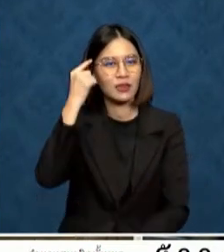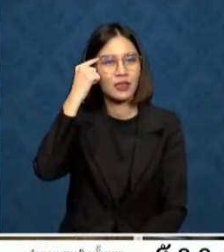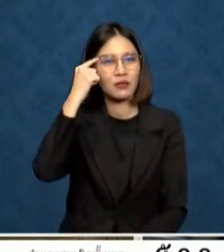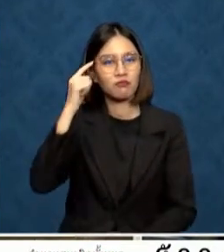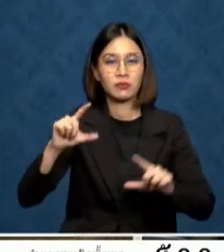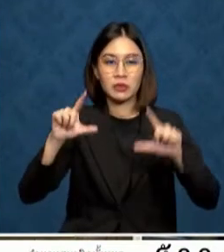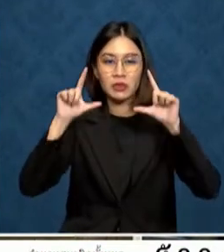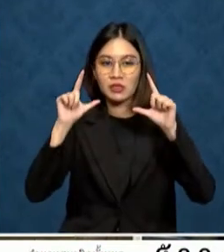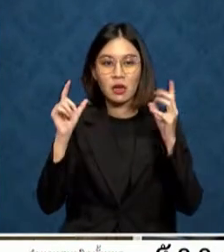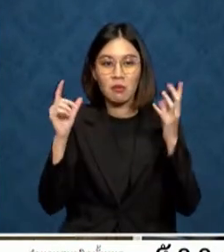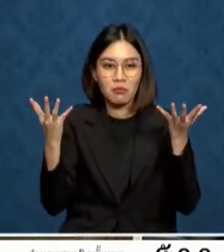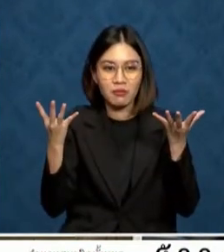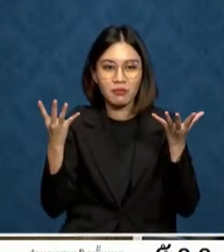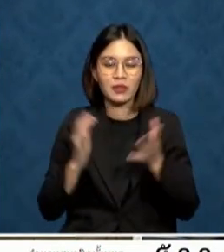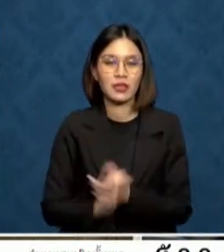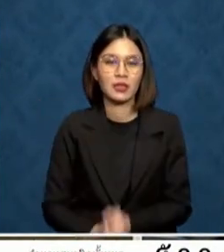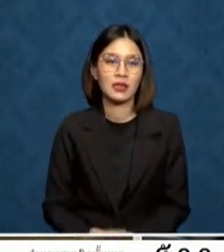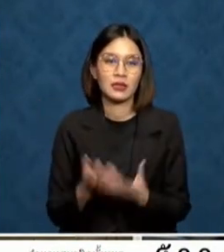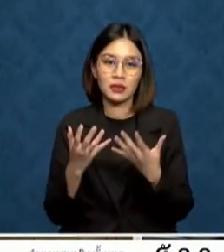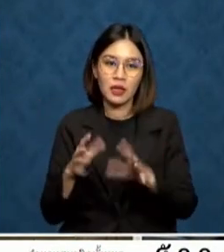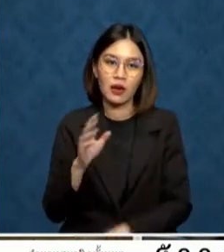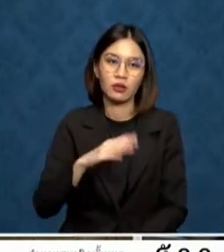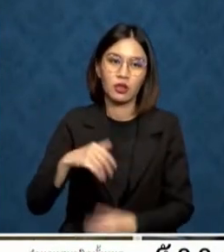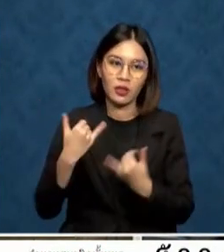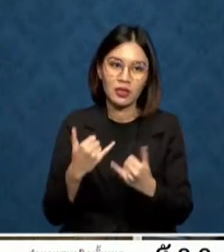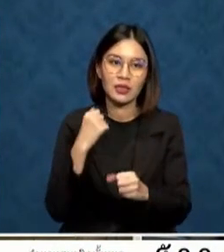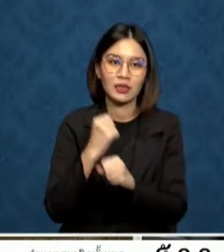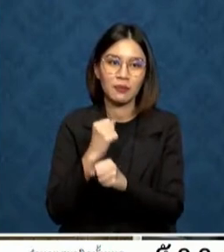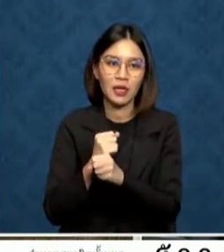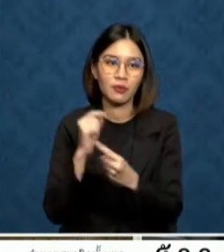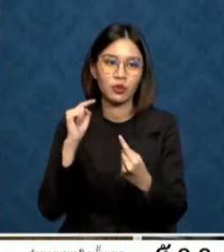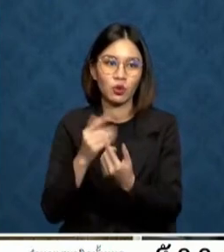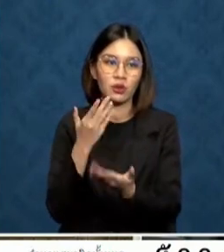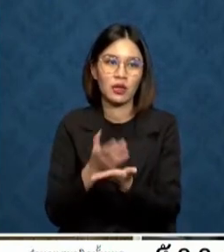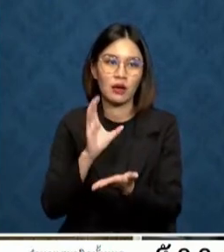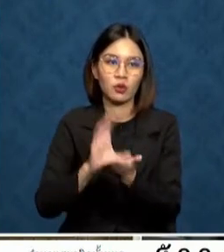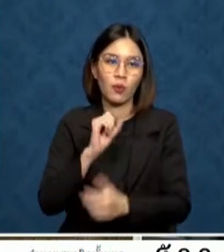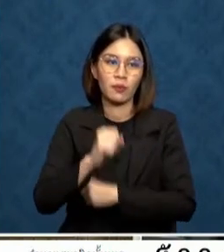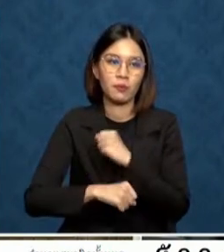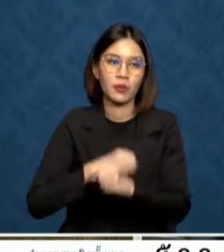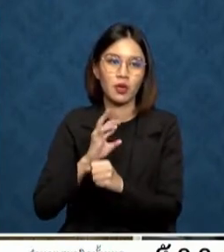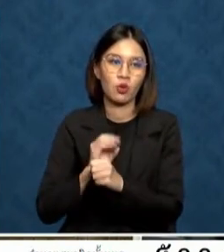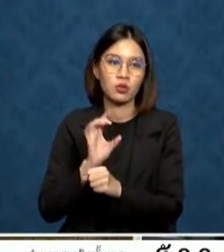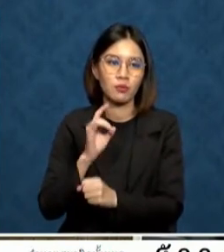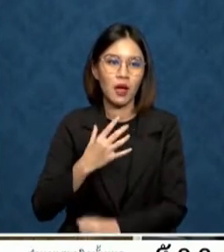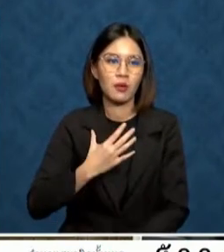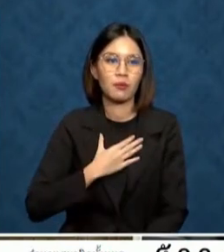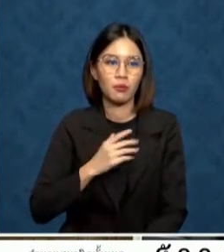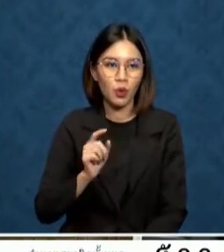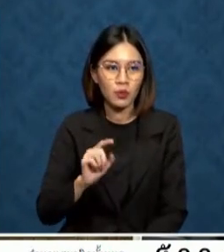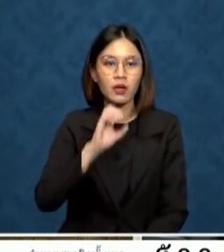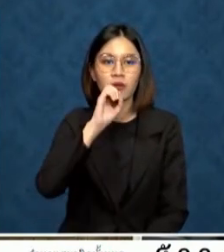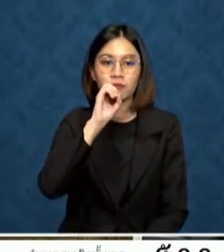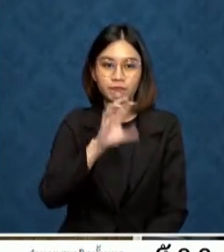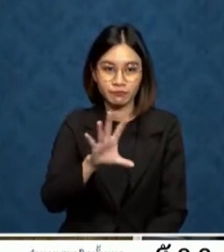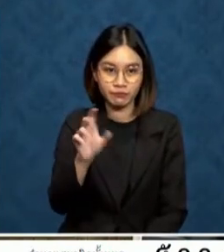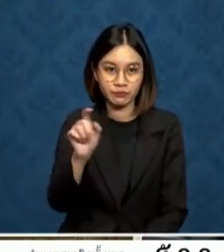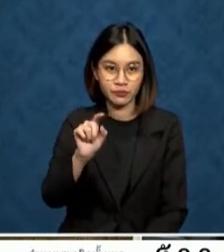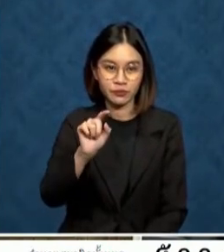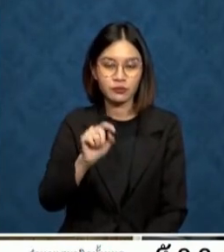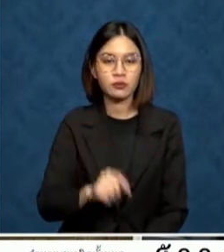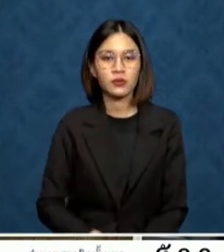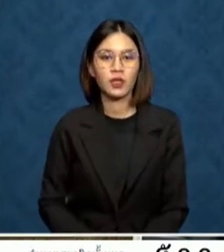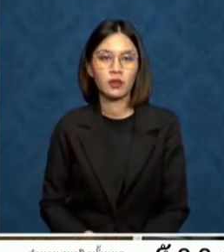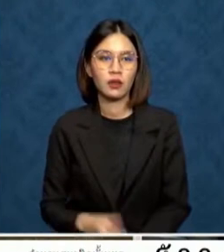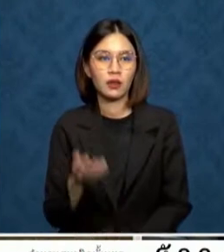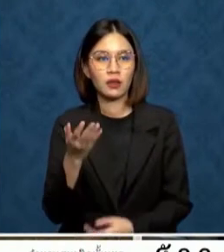งานนะครับรวมถึงสิ่งที่ท่านกำลังจะทำที่ปรากฏในงบนบประมาณ 6-8ผมก็ต้องบอกอย่างนี้นะครับว่าความหลง